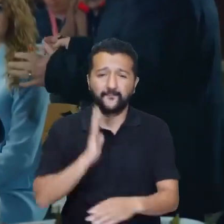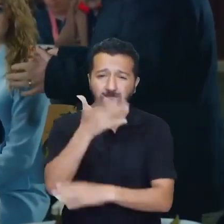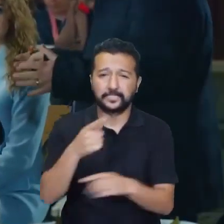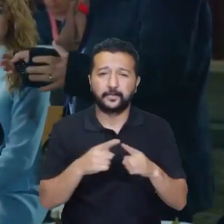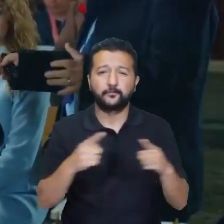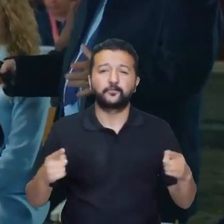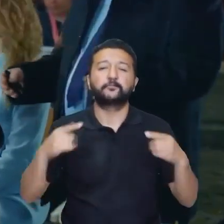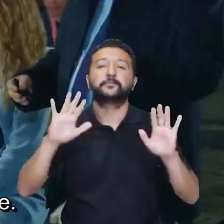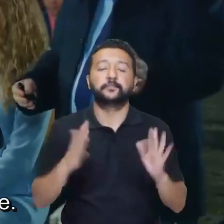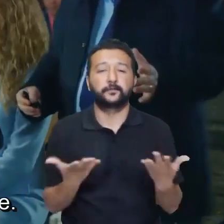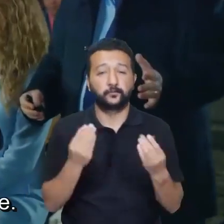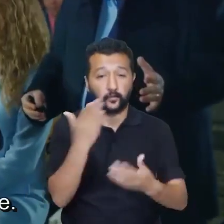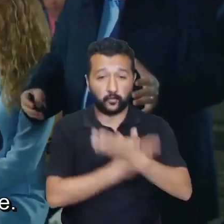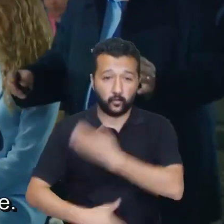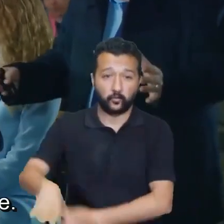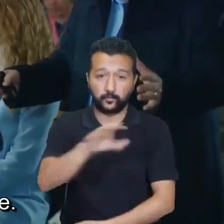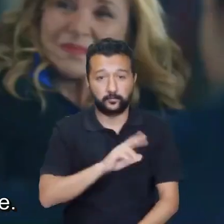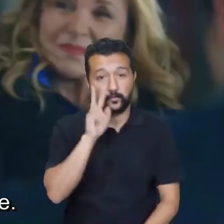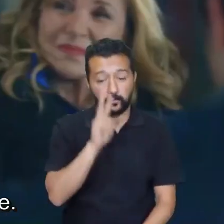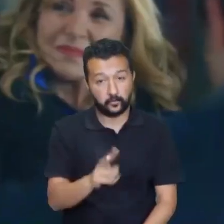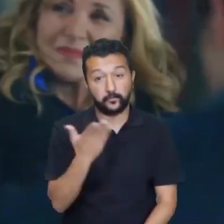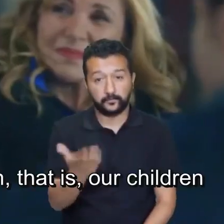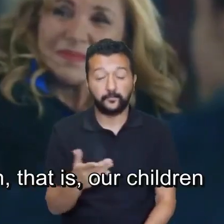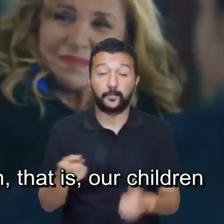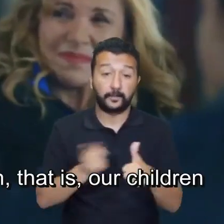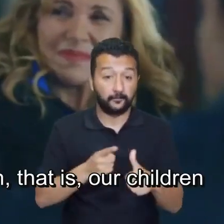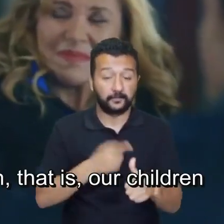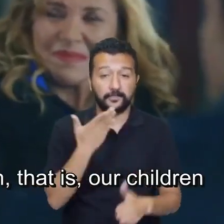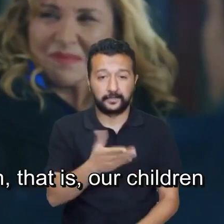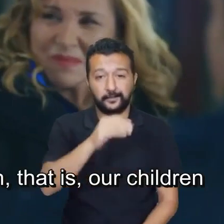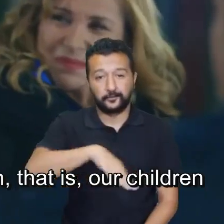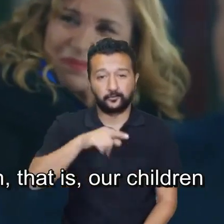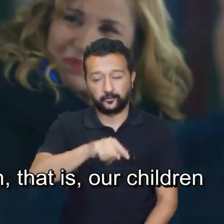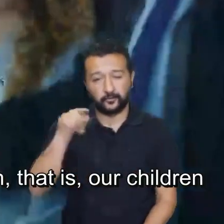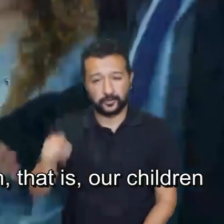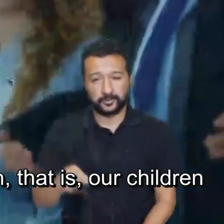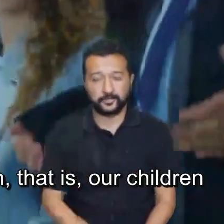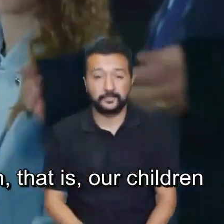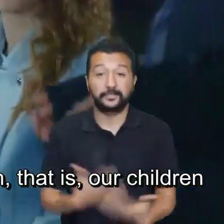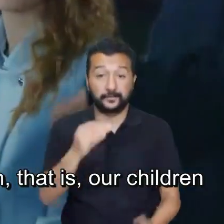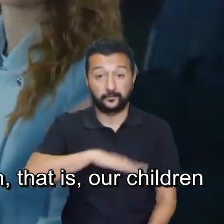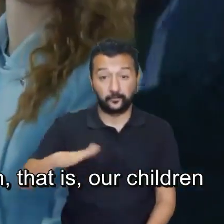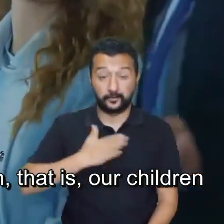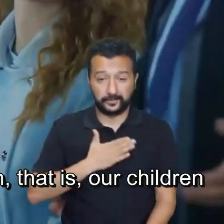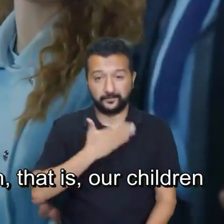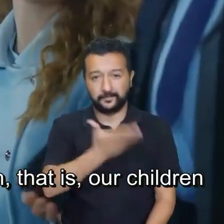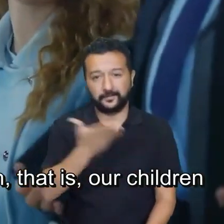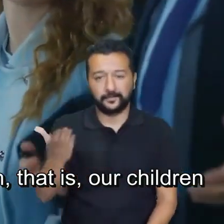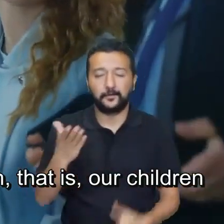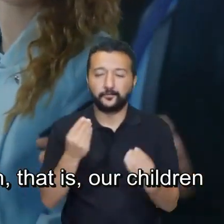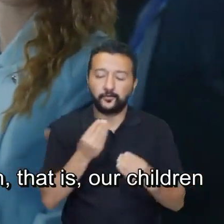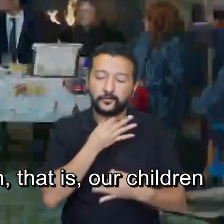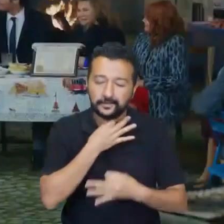Fazla uzatmayacağım. Çok yoruldunuz, görüyorum. Öncelikle çocuklara, yani çocuklarımıza